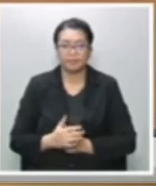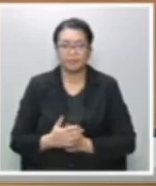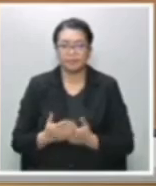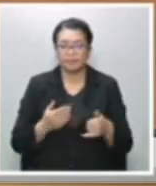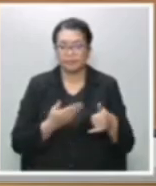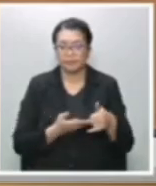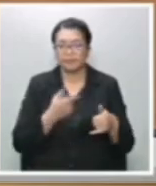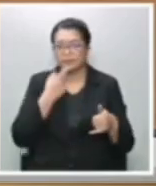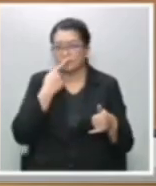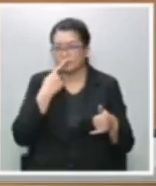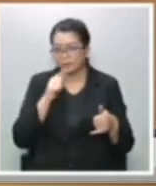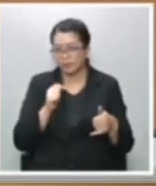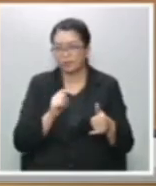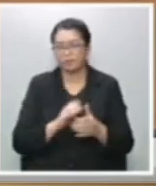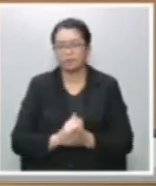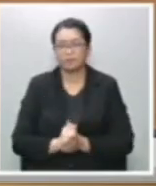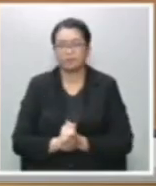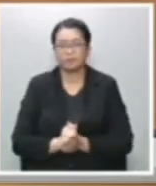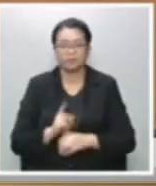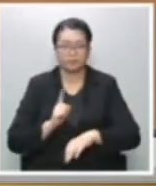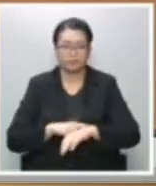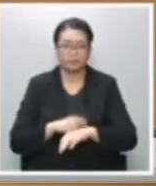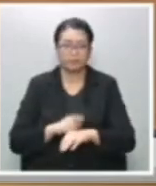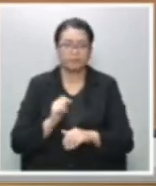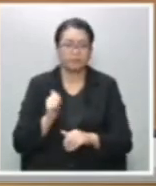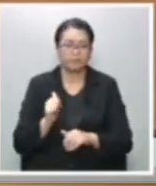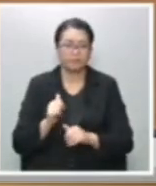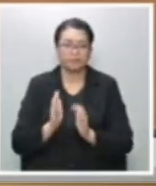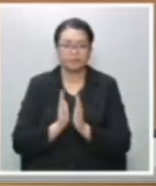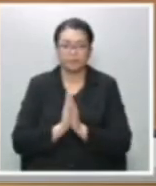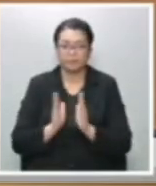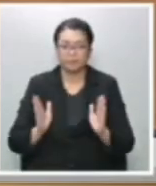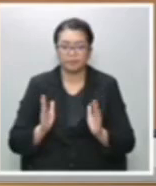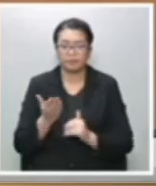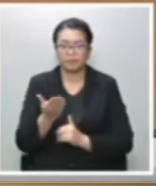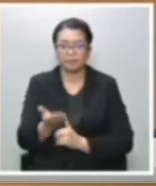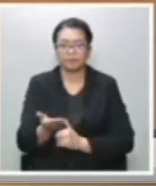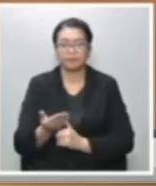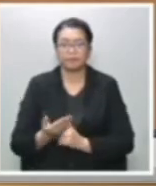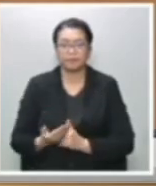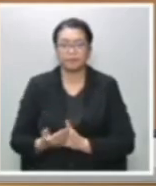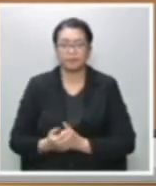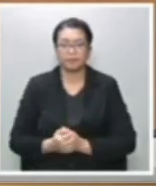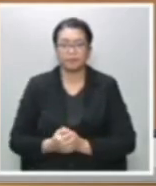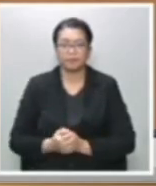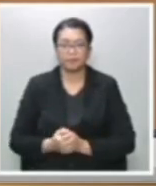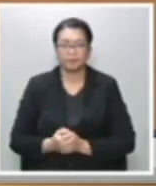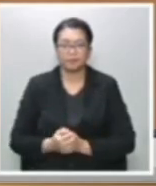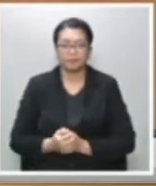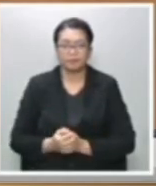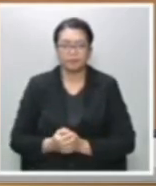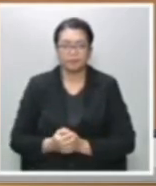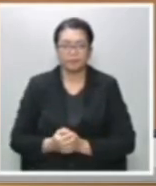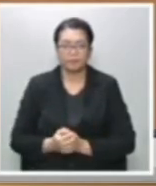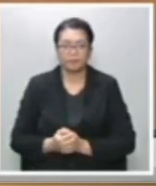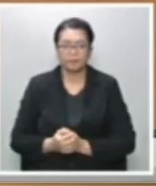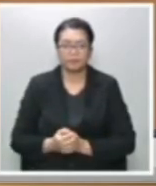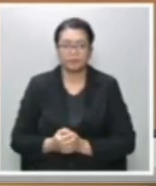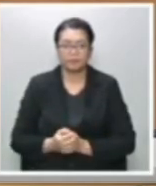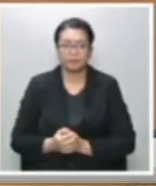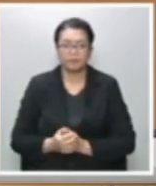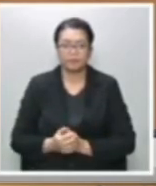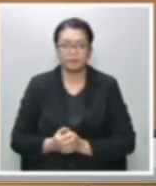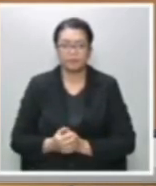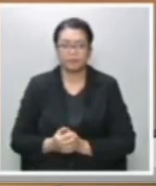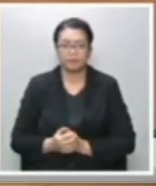ที6วินาทีครับผมขอขอบพระคุณท่านยุทธพงศ์แล้วท่านรัฐมนตรีนะครับครับ